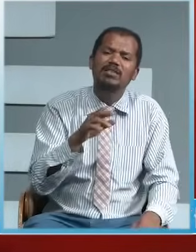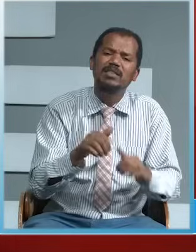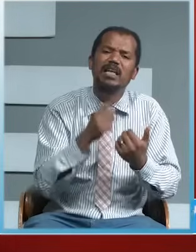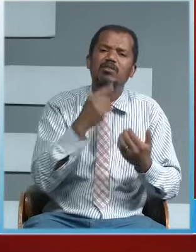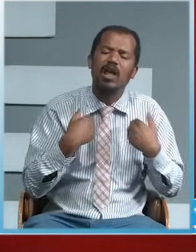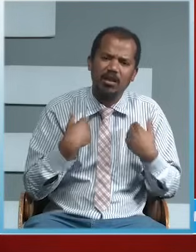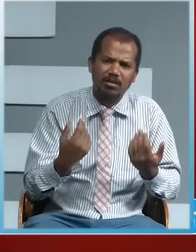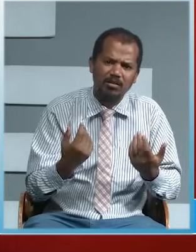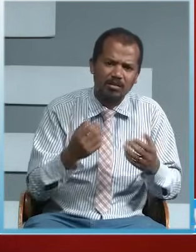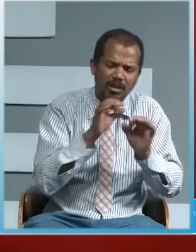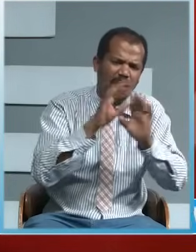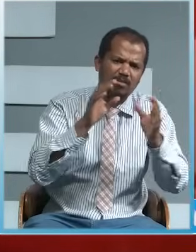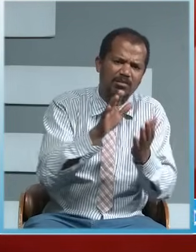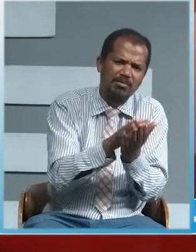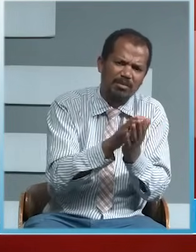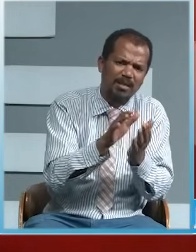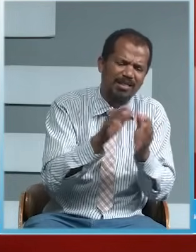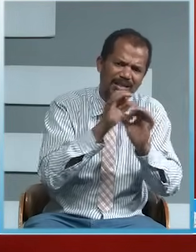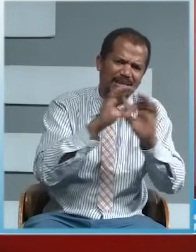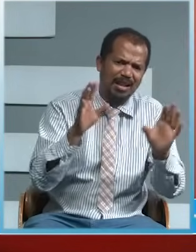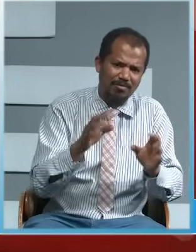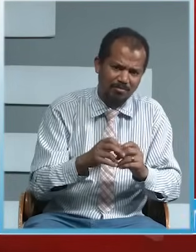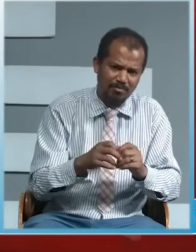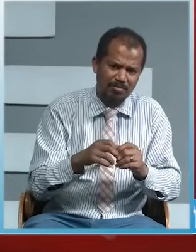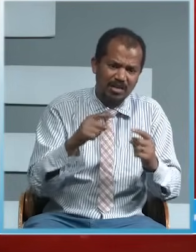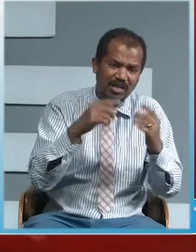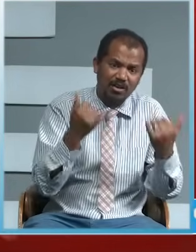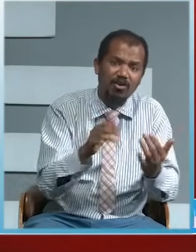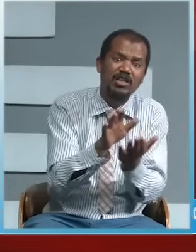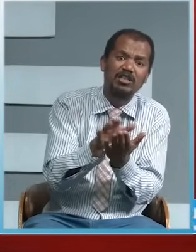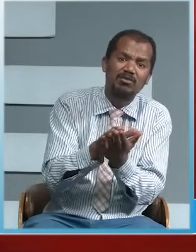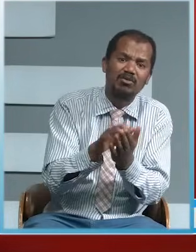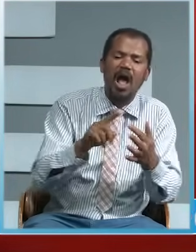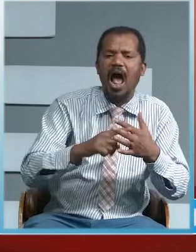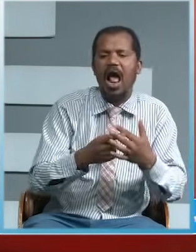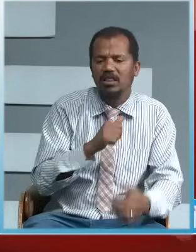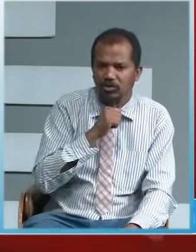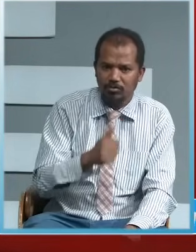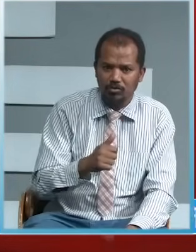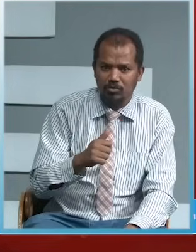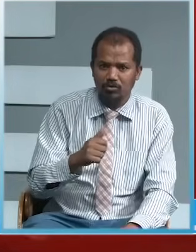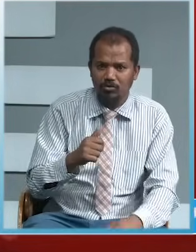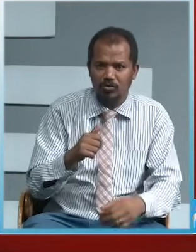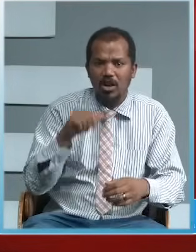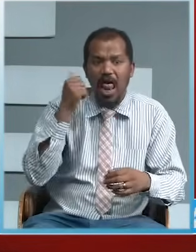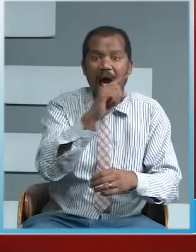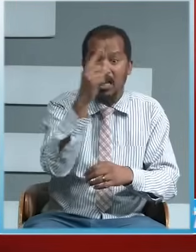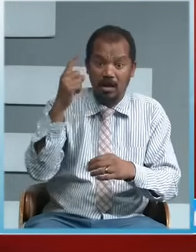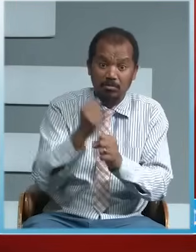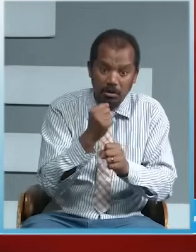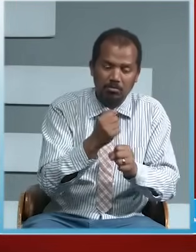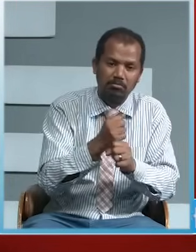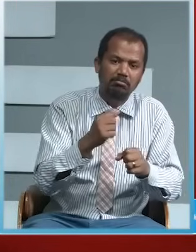ወይስ እንዴት ነው ያለው ነገር? የለም ትምህርት ቤት የሚባል የለም። አሁን ትምህርት ቤቶች ምናምን አልተጀመሩም እንጂ ሌላ ሌሎች አንዳንድ